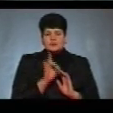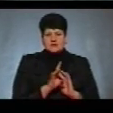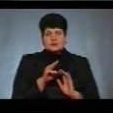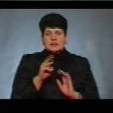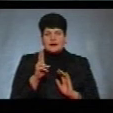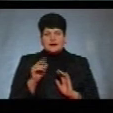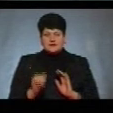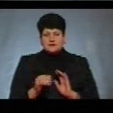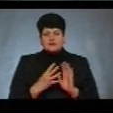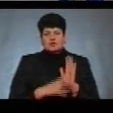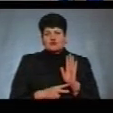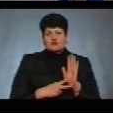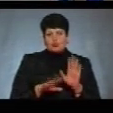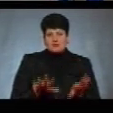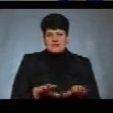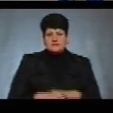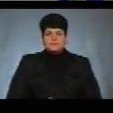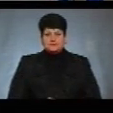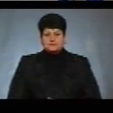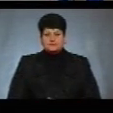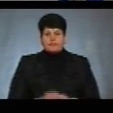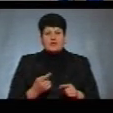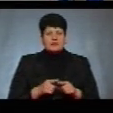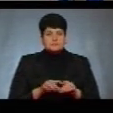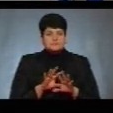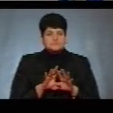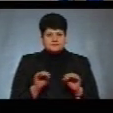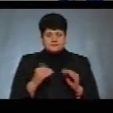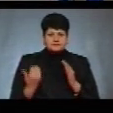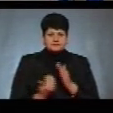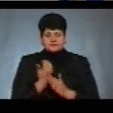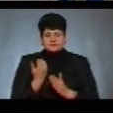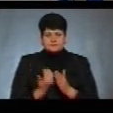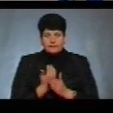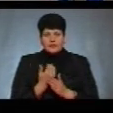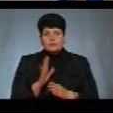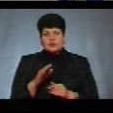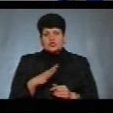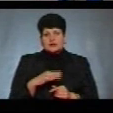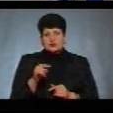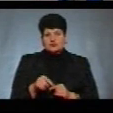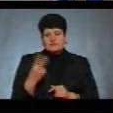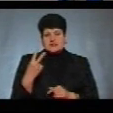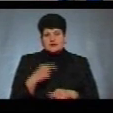на 97-му місці. І на цьому у мене все. З оновленим випуском новин чекатиму вас тут о